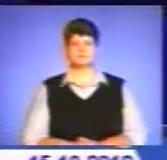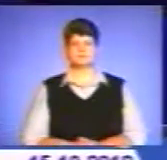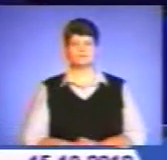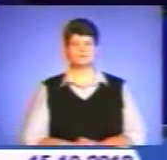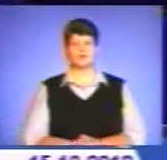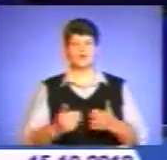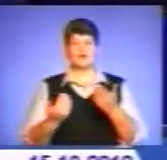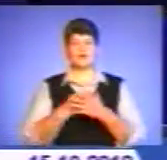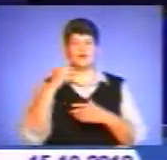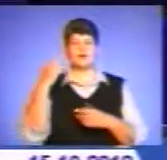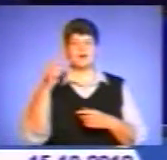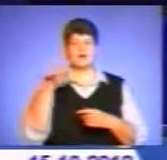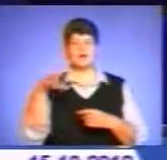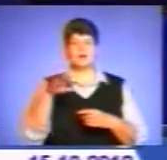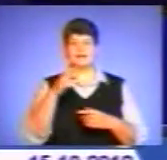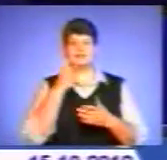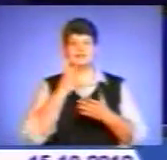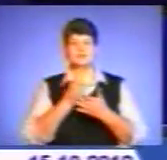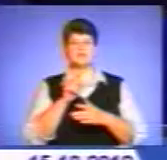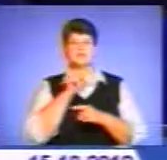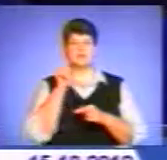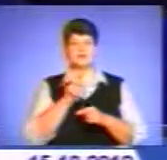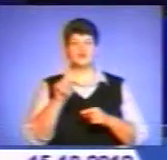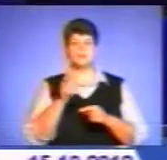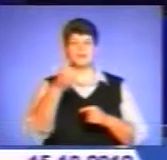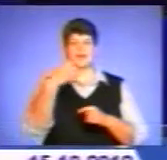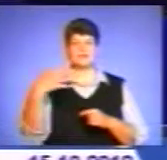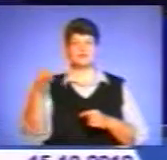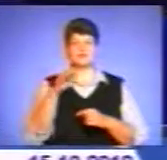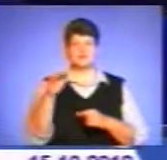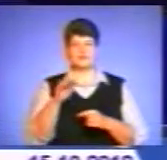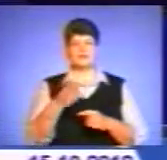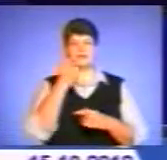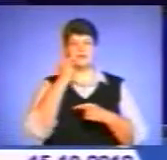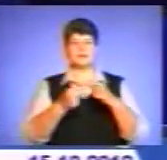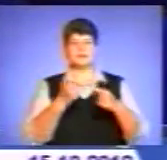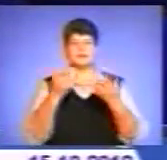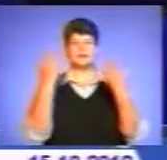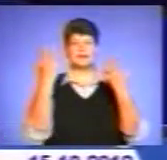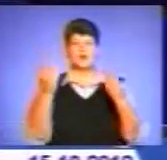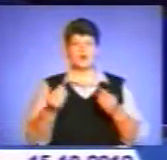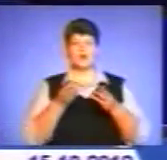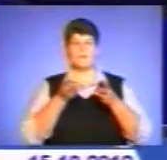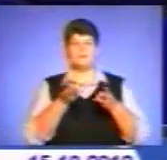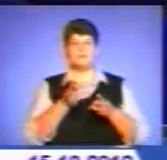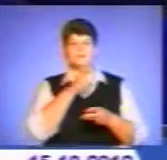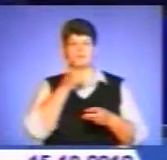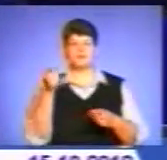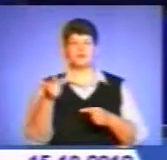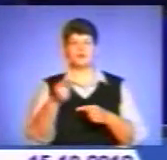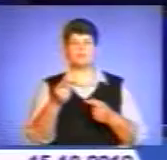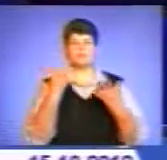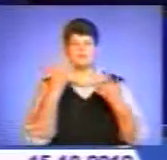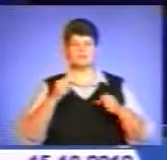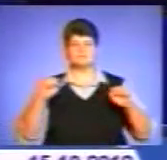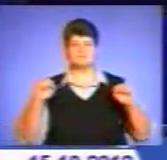І до новин краю. Незважаючи на те, що 15 жовтня – традиційний день початку опалювального сезону, у Тернополі батареї ще